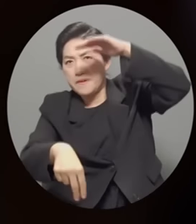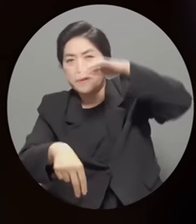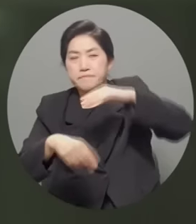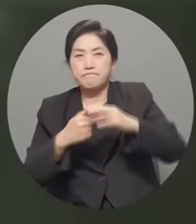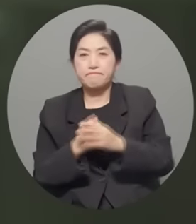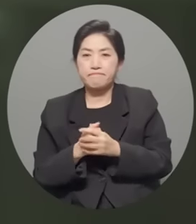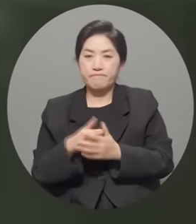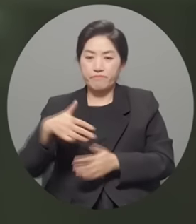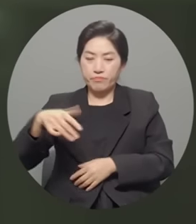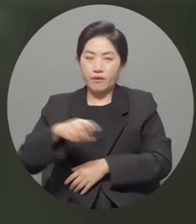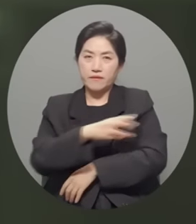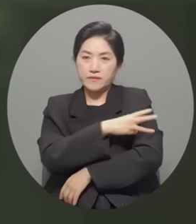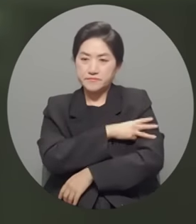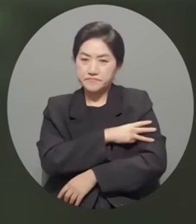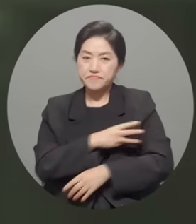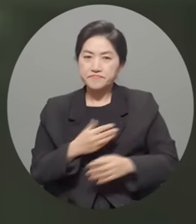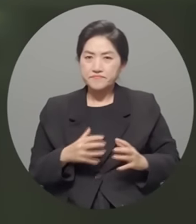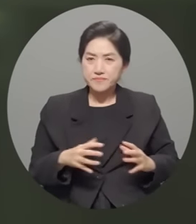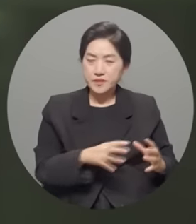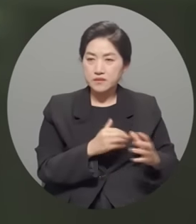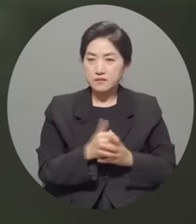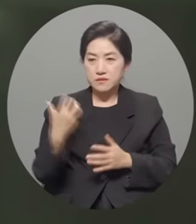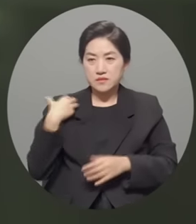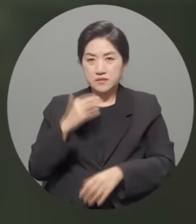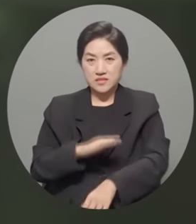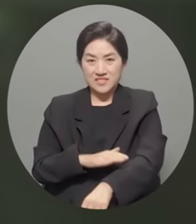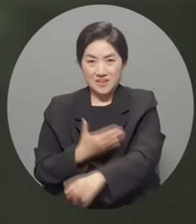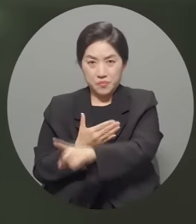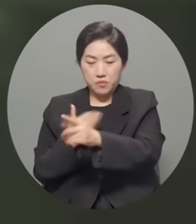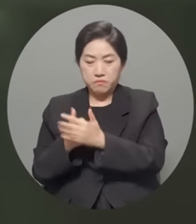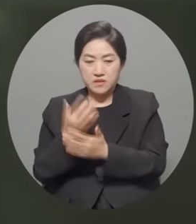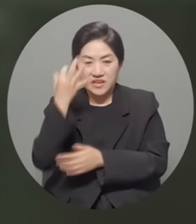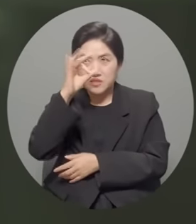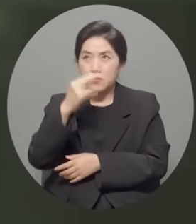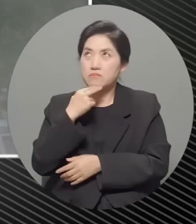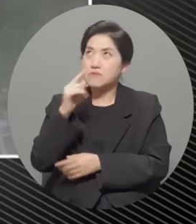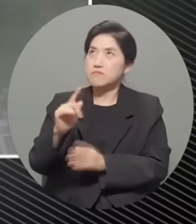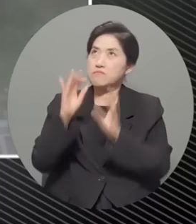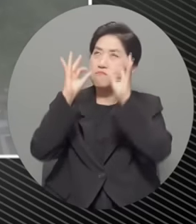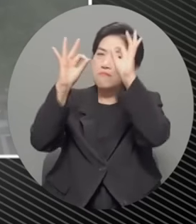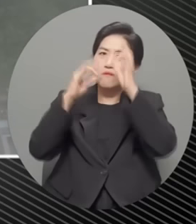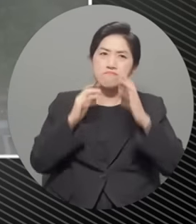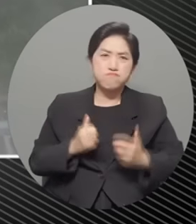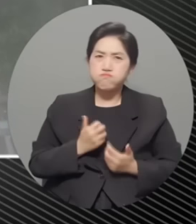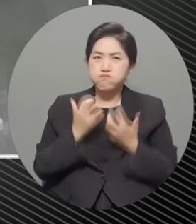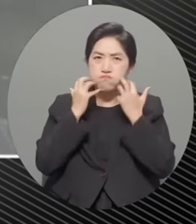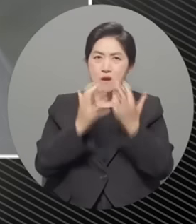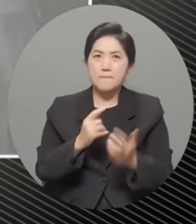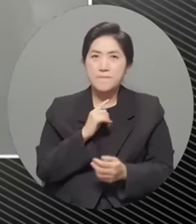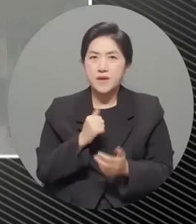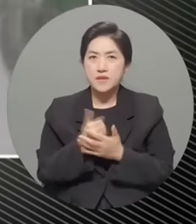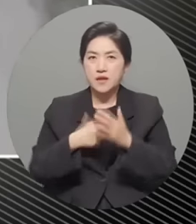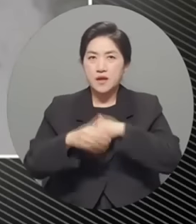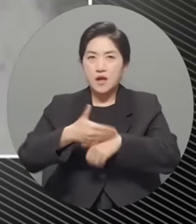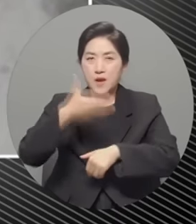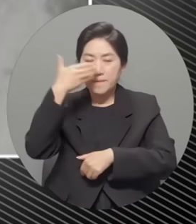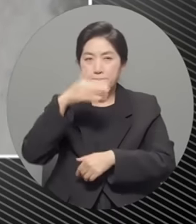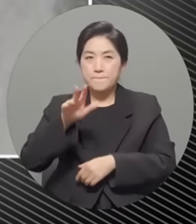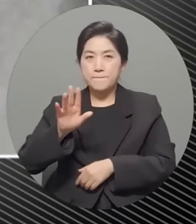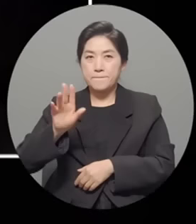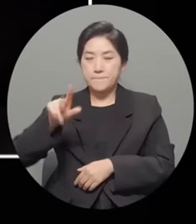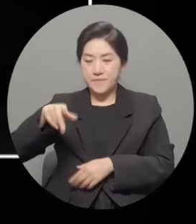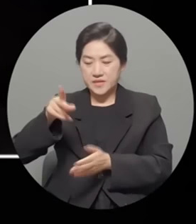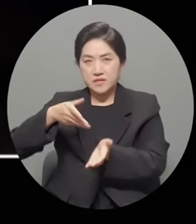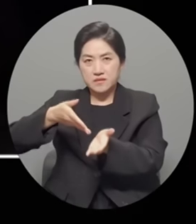동료들은 책임을 인정하지 않는 군 수뇌부에 분노한다고 입을 모았습니다. 오늘 밤 9시 PD수첩에선 사고